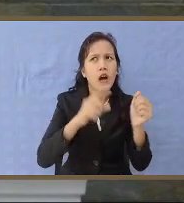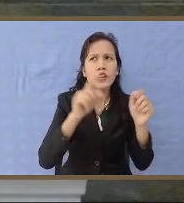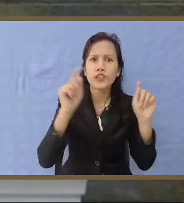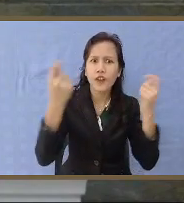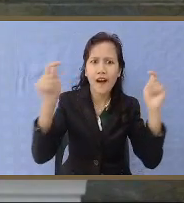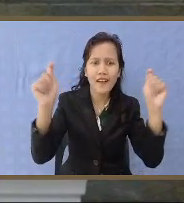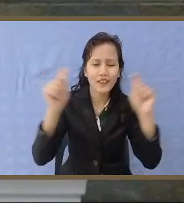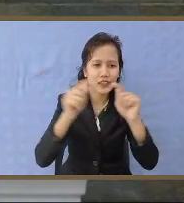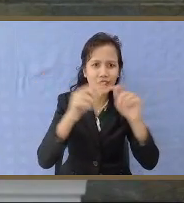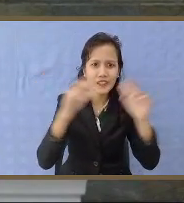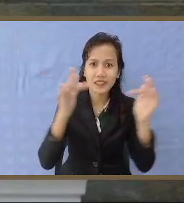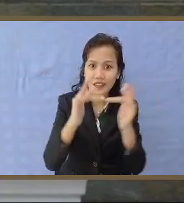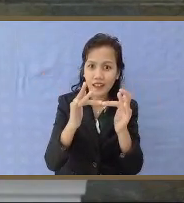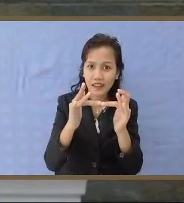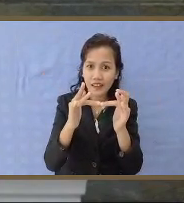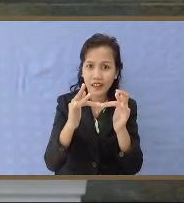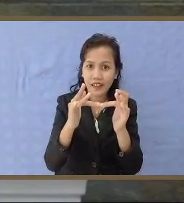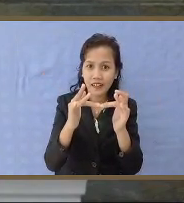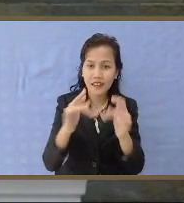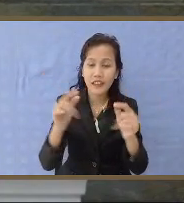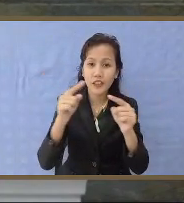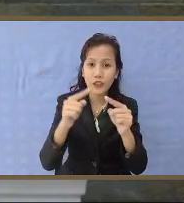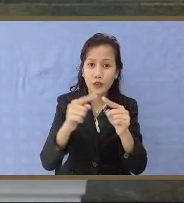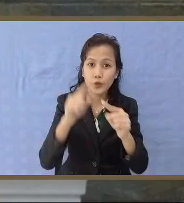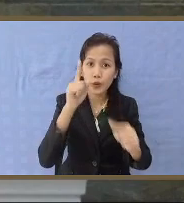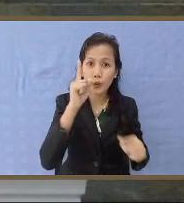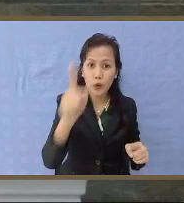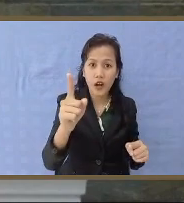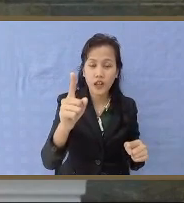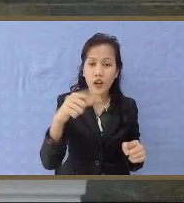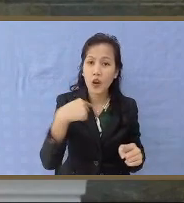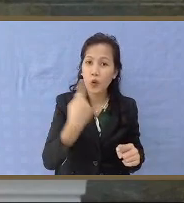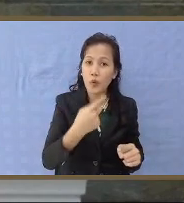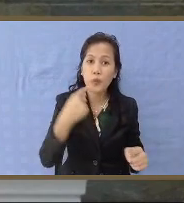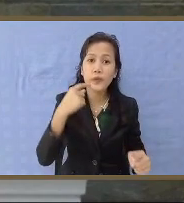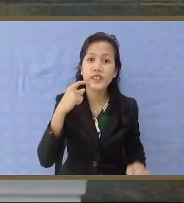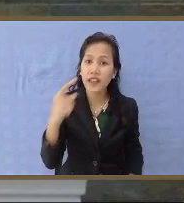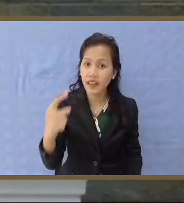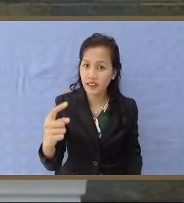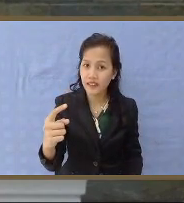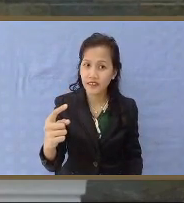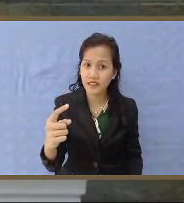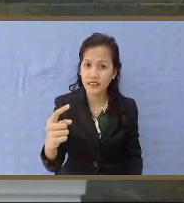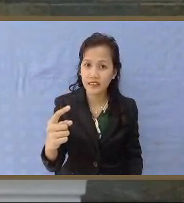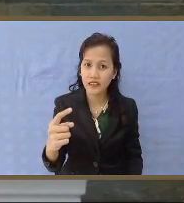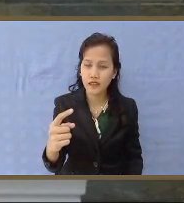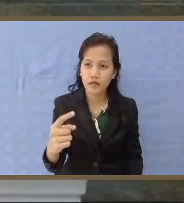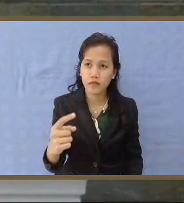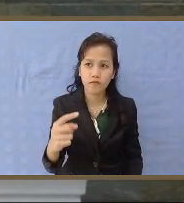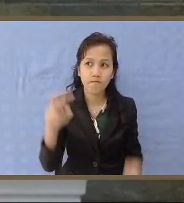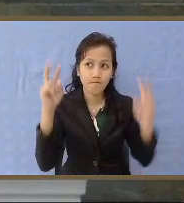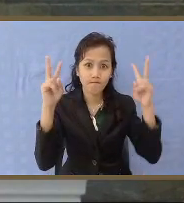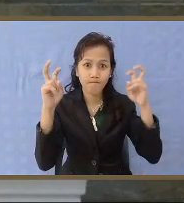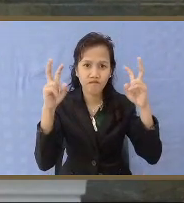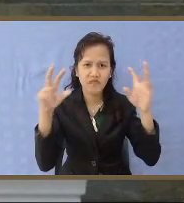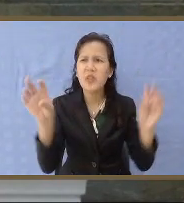you are connecting to the one who said no other way